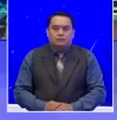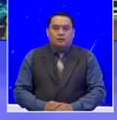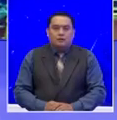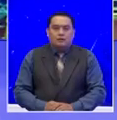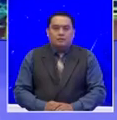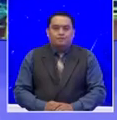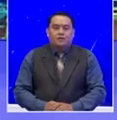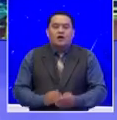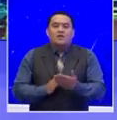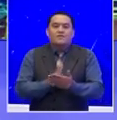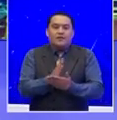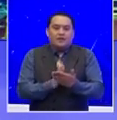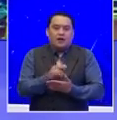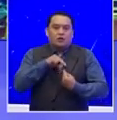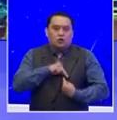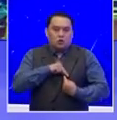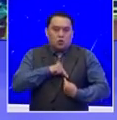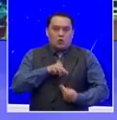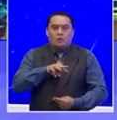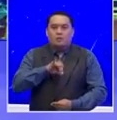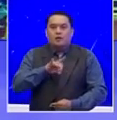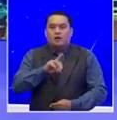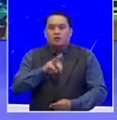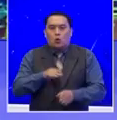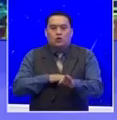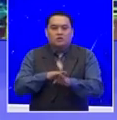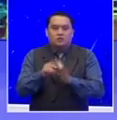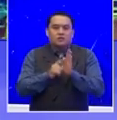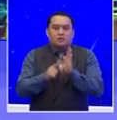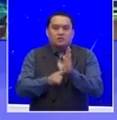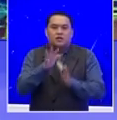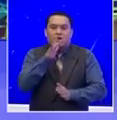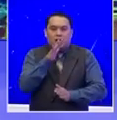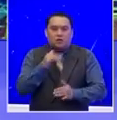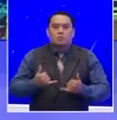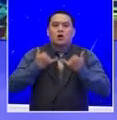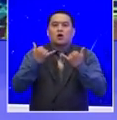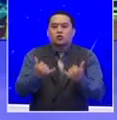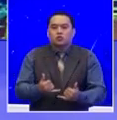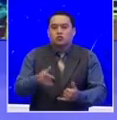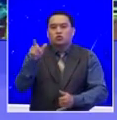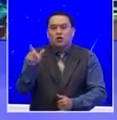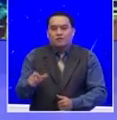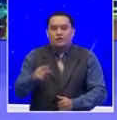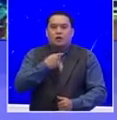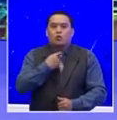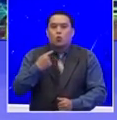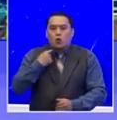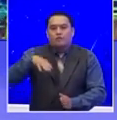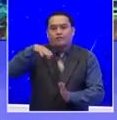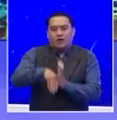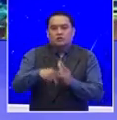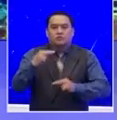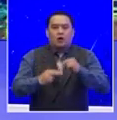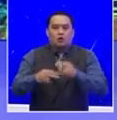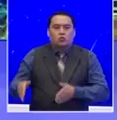Профессионал своего дела. Ветерану труда Леониду Михно сегодня исполнилось 70 лет. Почетный гражданин Талдыкургана внес значительный вклад в